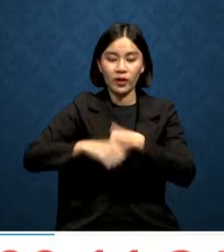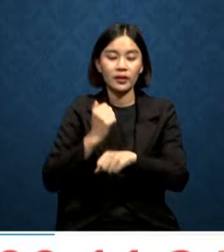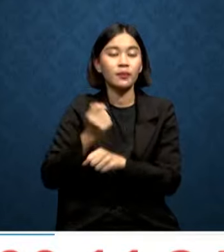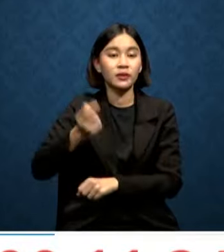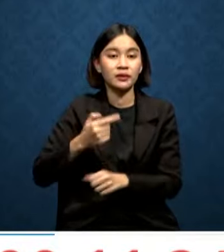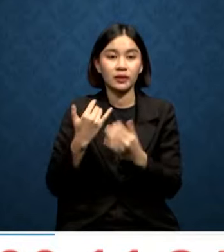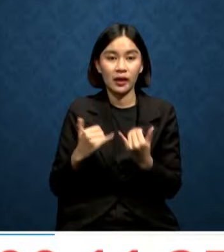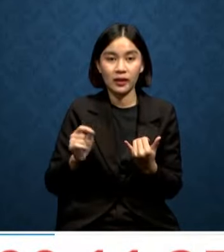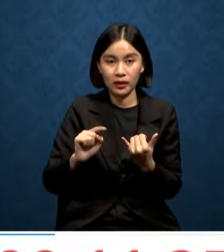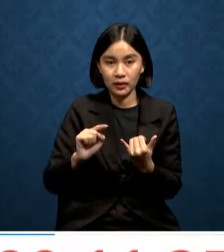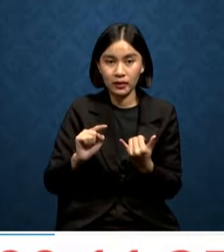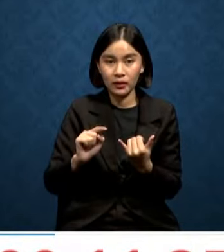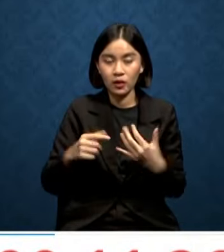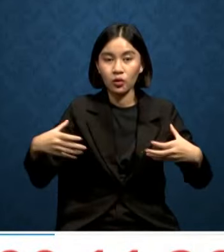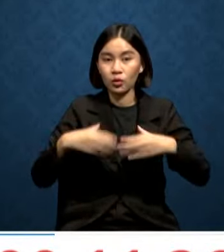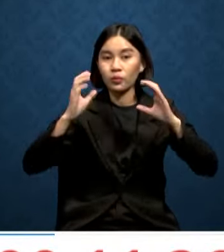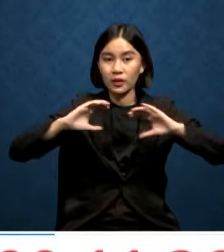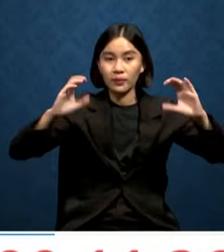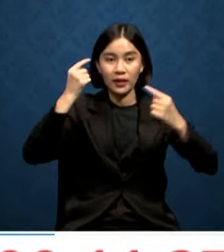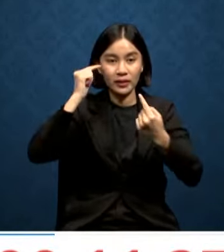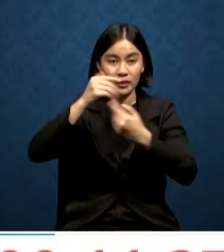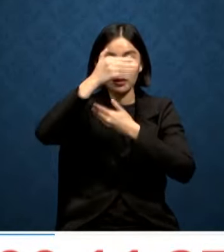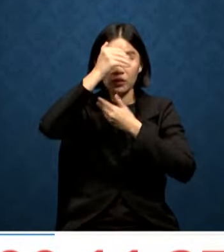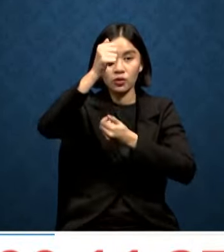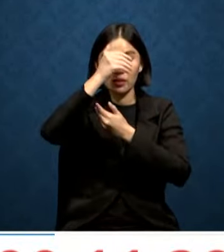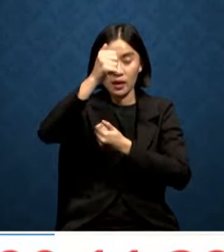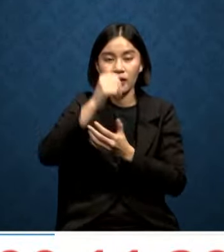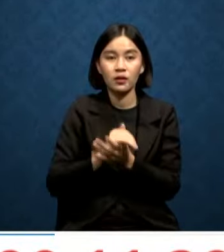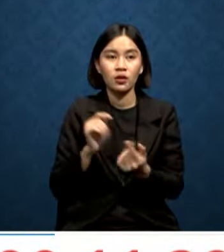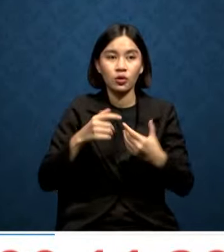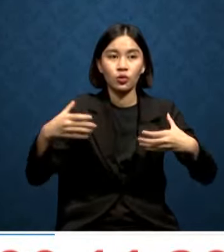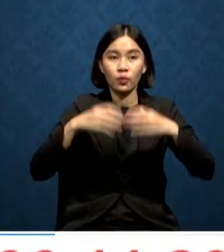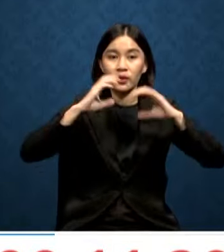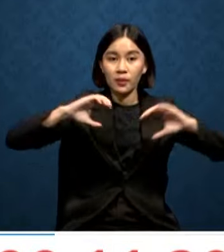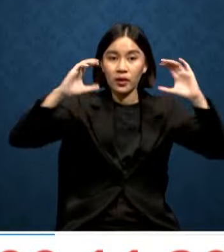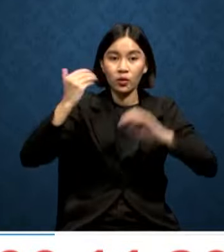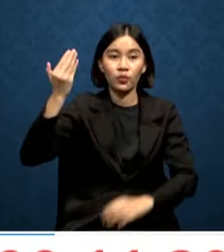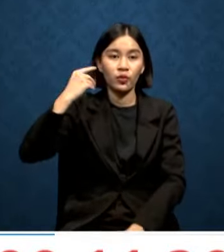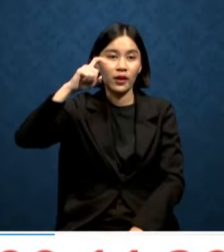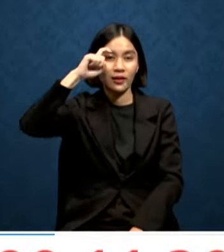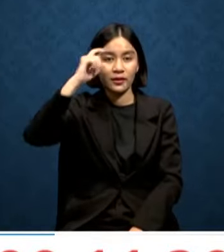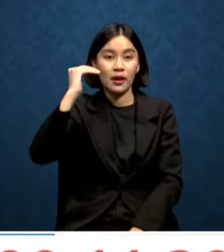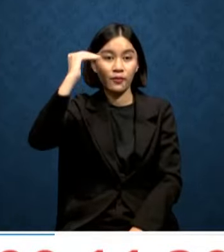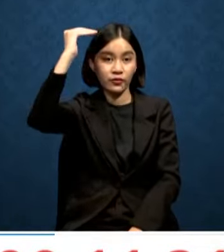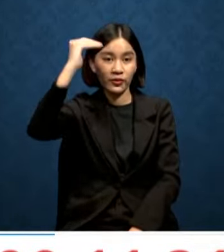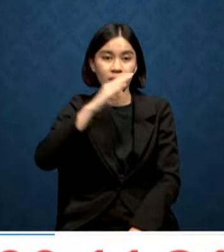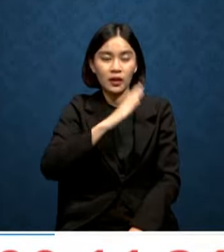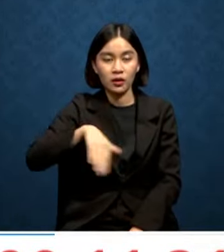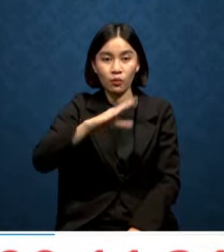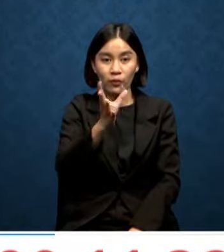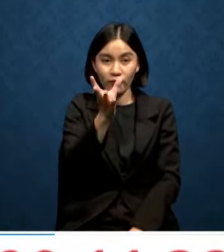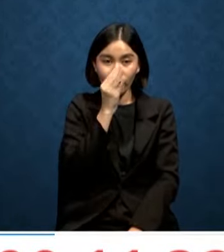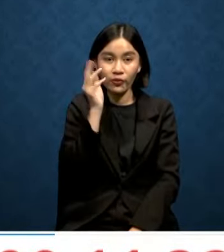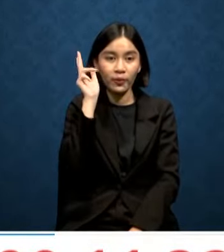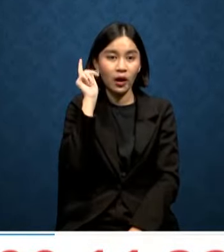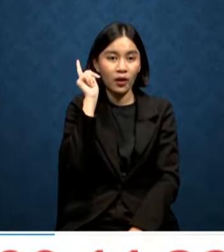องเนี่ยก็เป็นสิ่งที่ทางรัฐบาลให้ความสนใจนะครับในรัฐบาลชุดก่อนหน้าคือท่านเศรษฐาทวีสินเนี่ยถ้าท่านติดตามข่าวสารท่